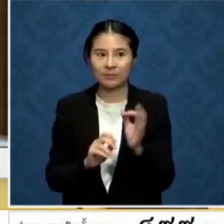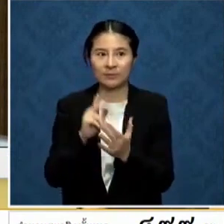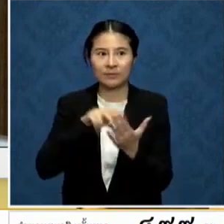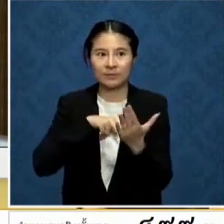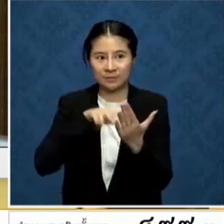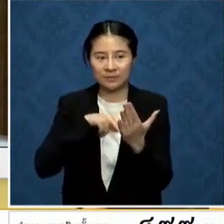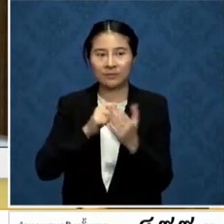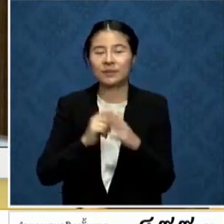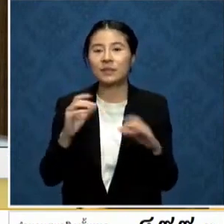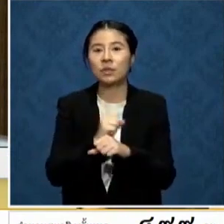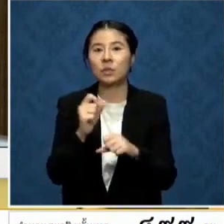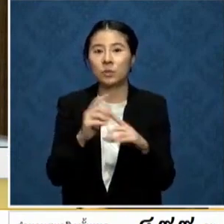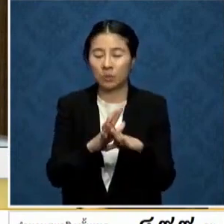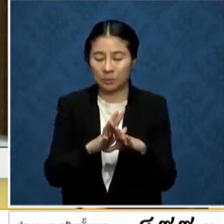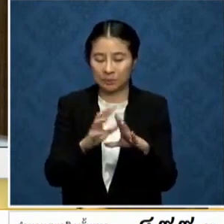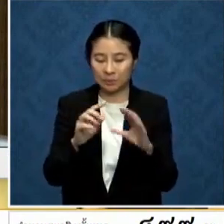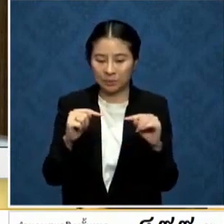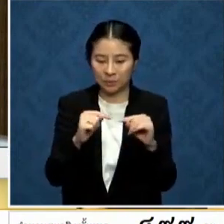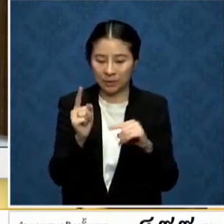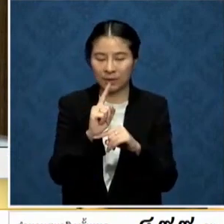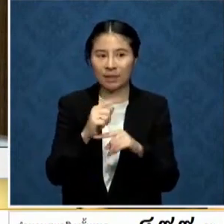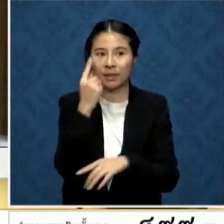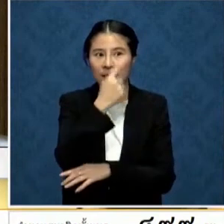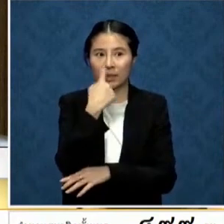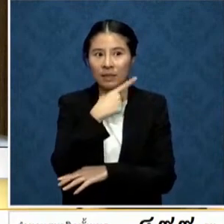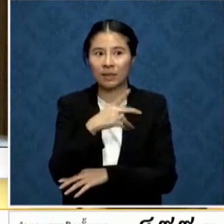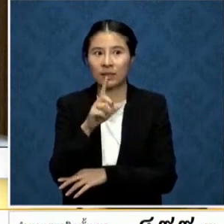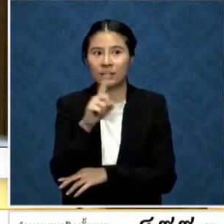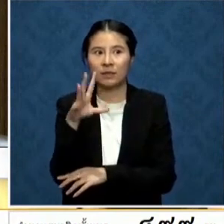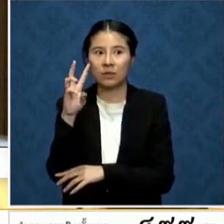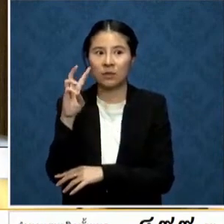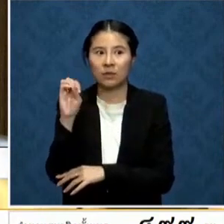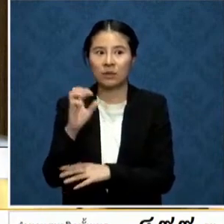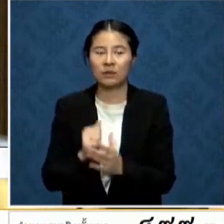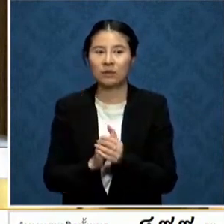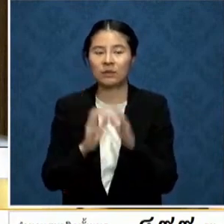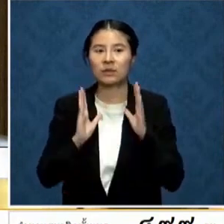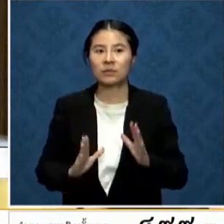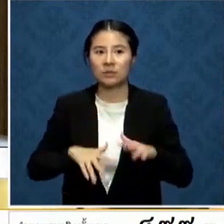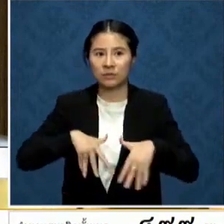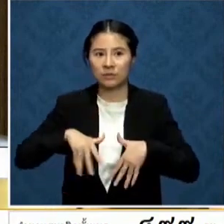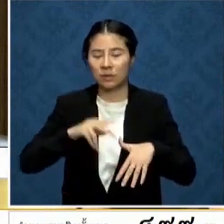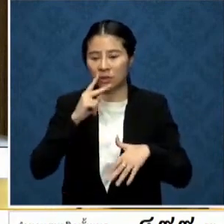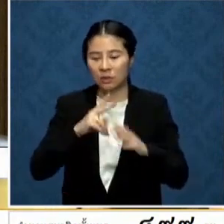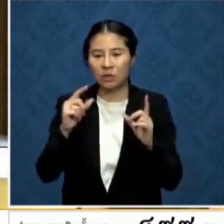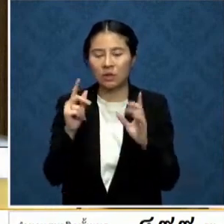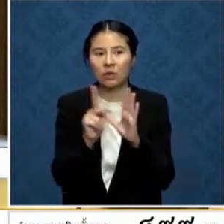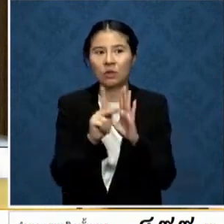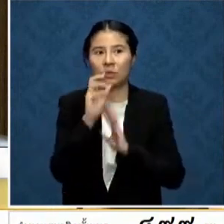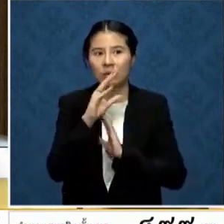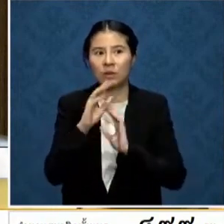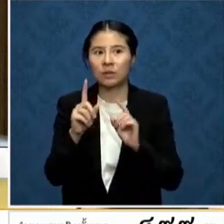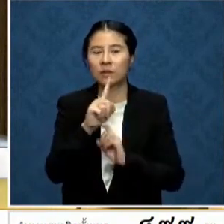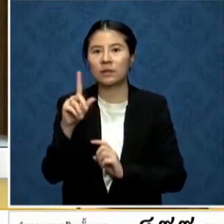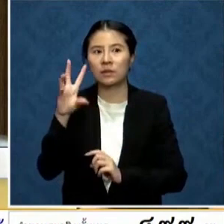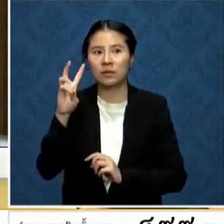ข้อก็แล้วกันครับท่านประธานแต่ว่าถ้าเพื่อสมาชิกท่านใดที่เปิดอ่านไปพร้อมกับผมหรือว่าประชาชนท่านใดที่เปิดข้อบังคับขึ้นมาเนี่ยก็จะเห็นว่าข้อ